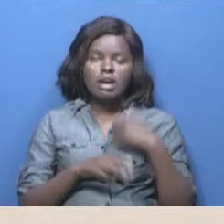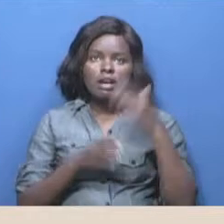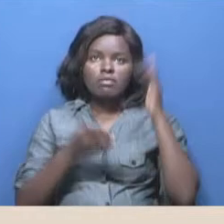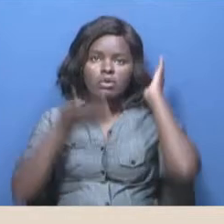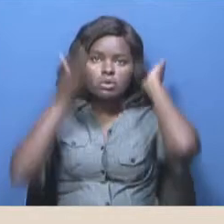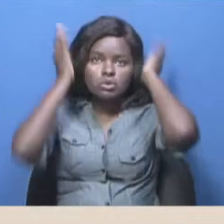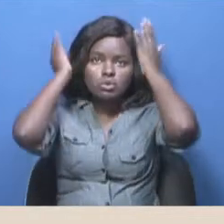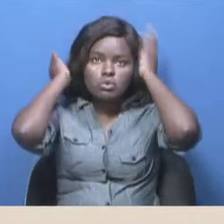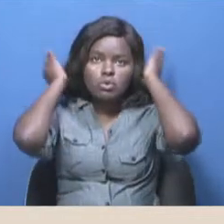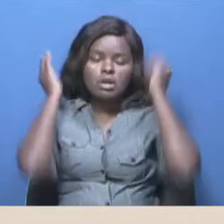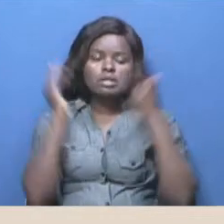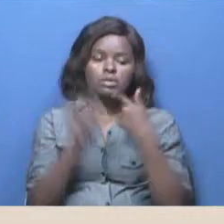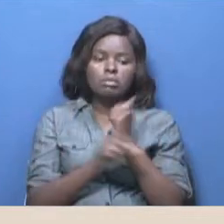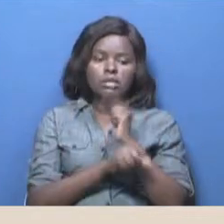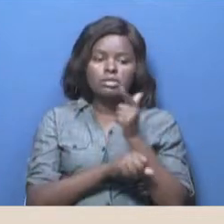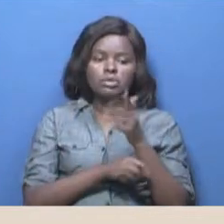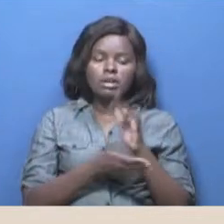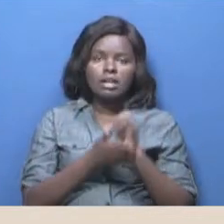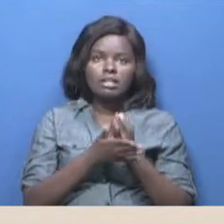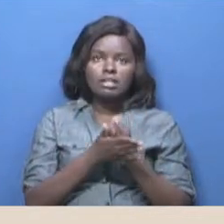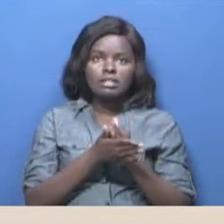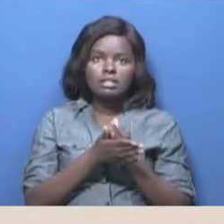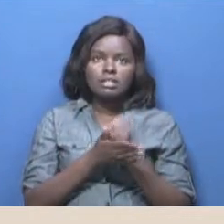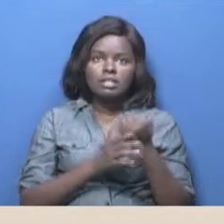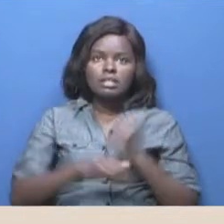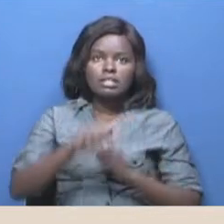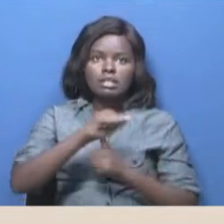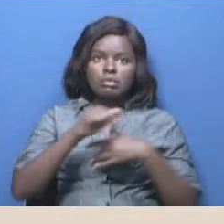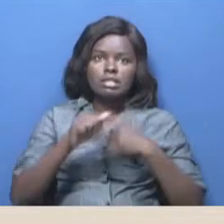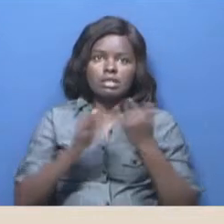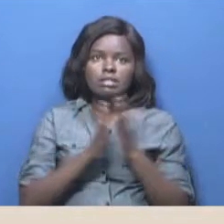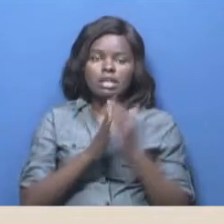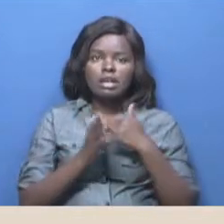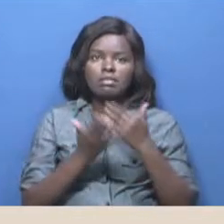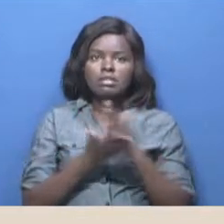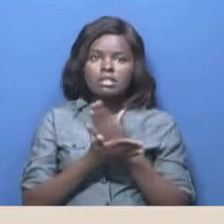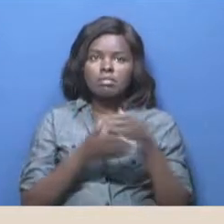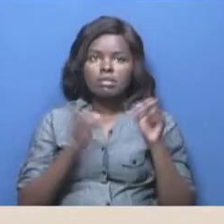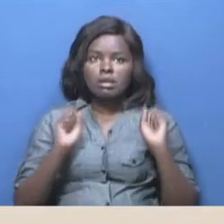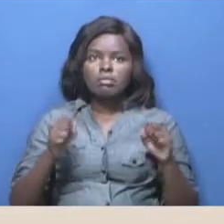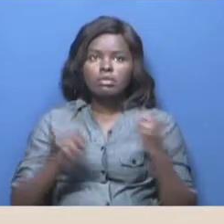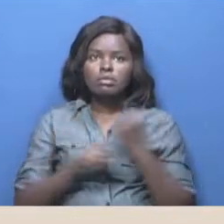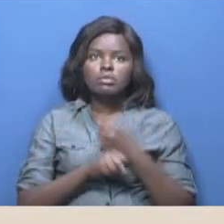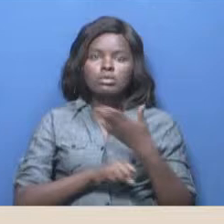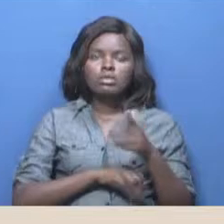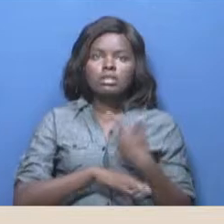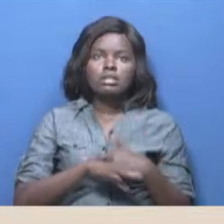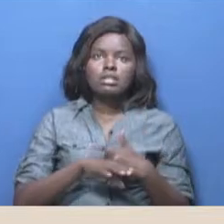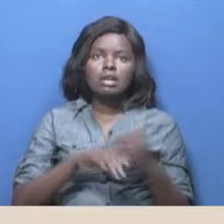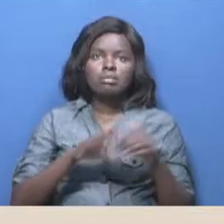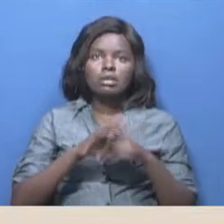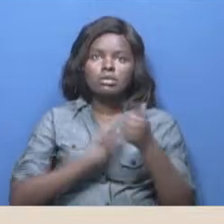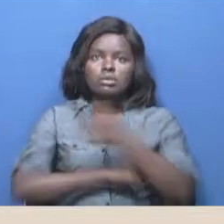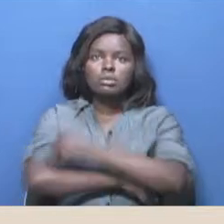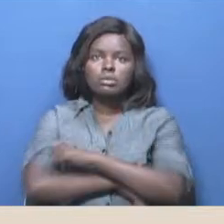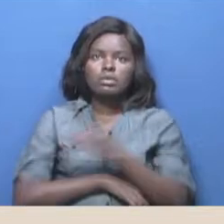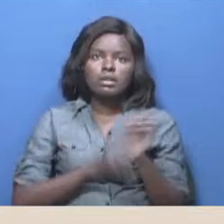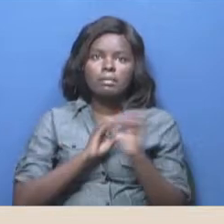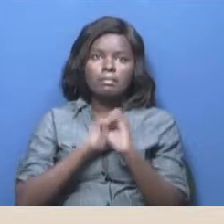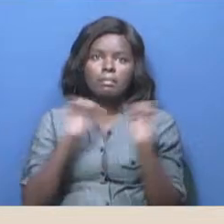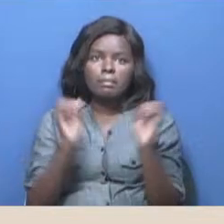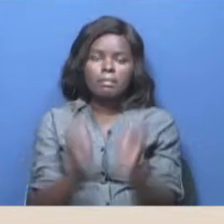na nĩgetha gũtigĩrĩra atĩ nĩ makorwo makĩyũkĩrĩria na gwetha ũndũ mangĩ ihinda rĩrĩ mategũkorwo marĩ thukuru-inĩ.